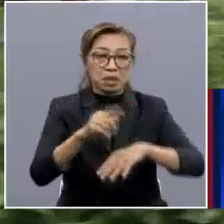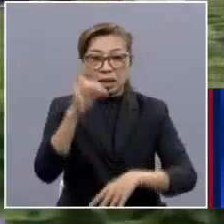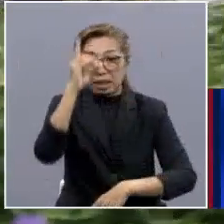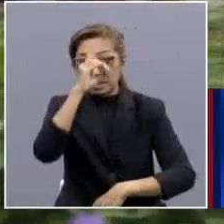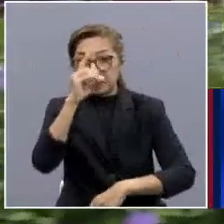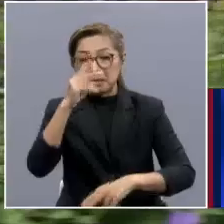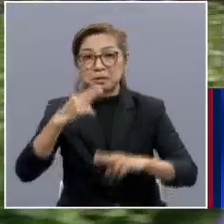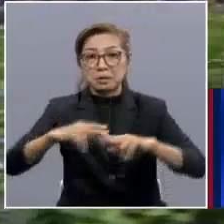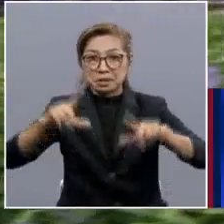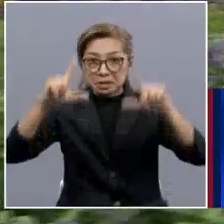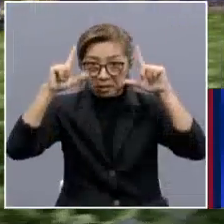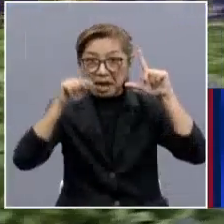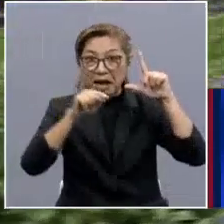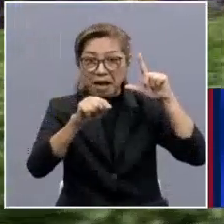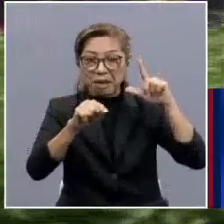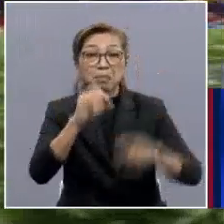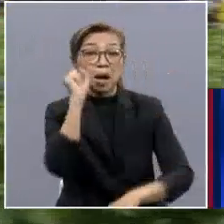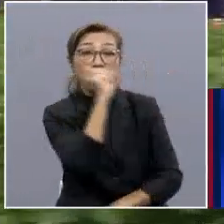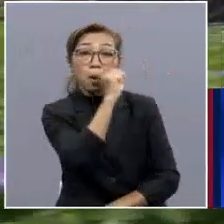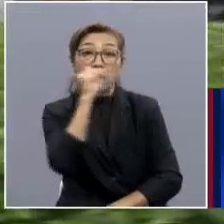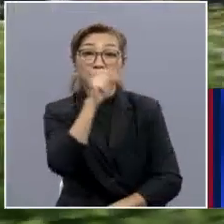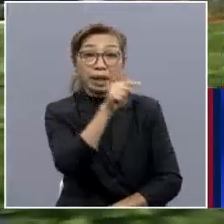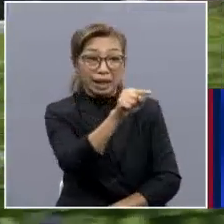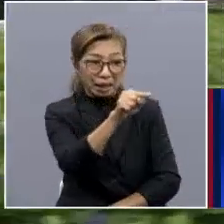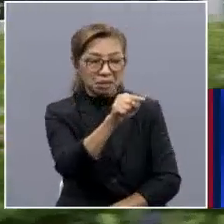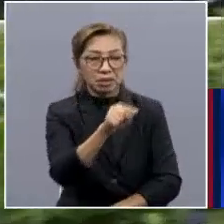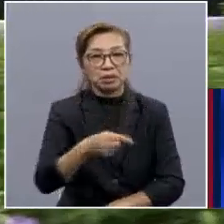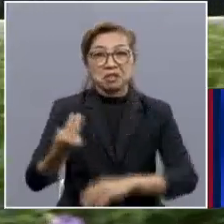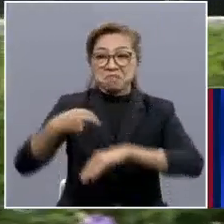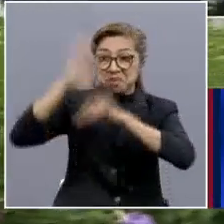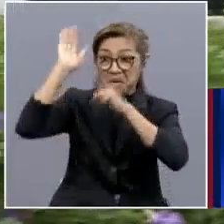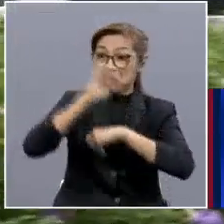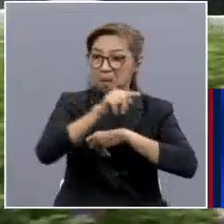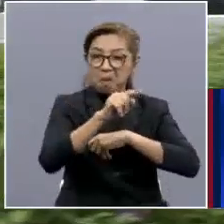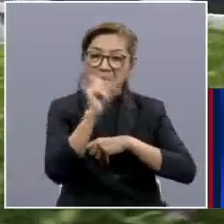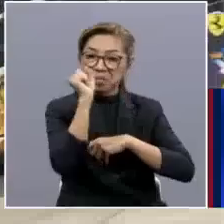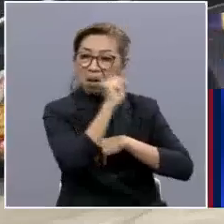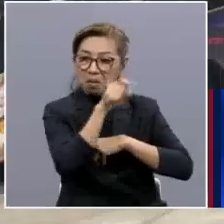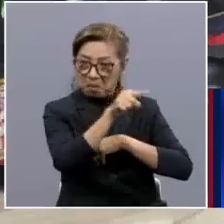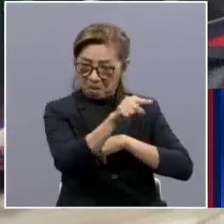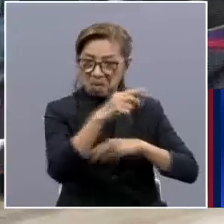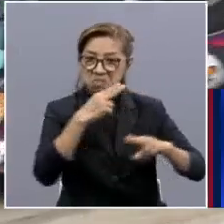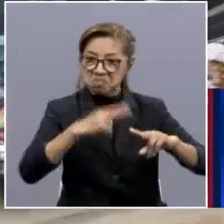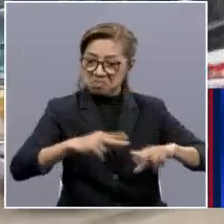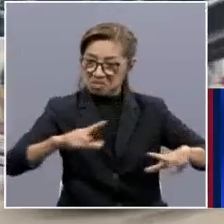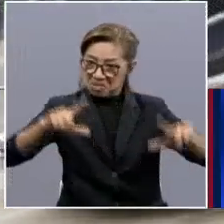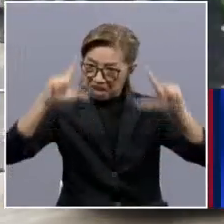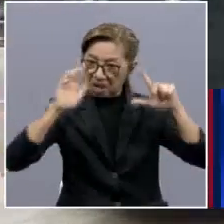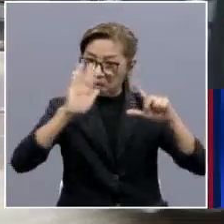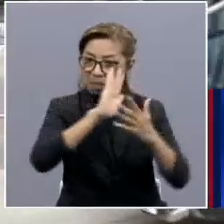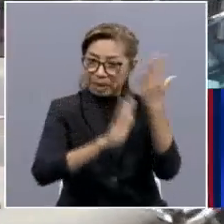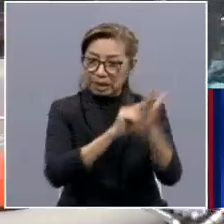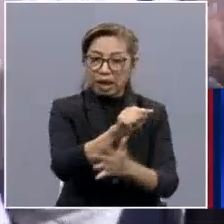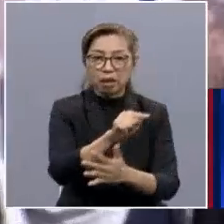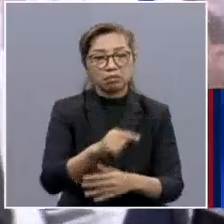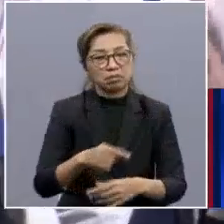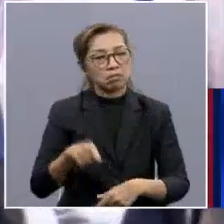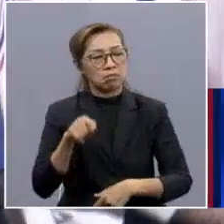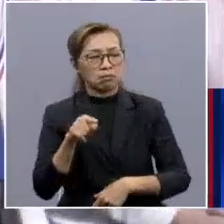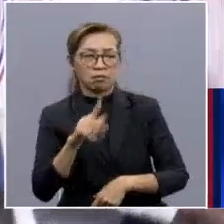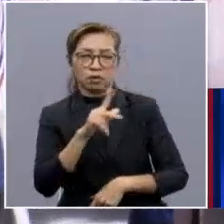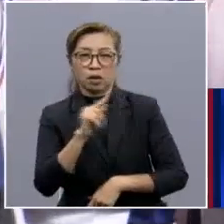เป็นศิลปินระดับประเทศอ่ะอันนี้อาจารย์สมชัยตั้งข้อสังเกตว่าเป็นการจัดมหรสพหรือเปล่าซึ่งถ้าเป็นการจั